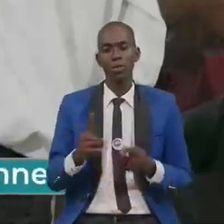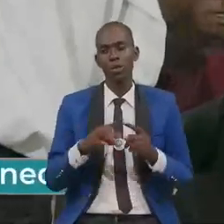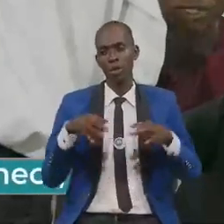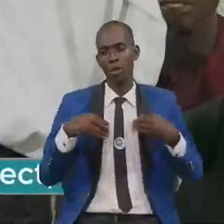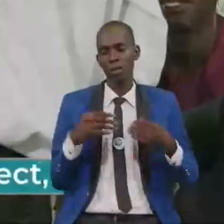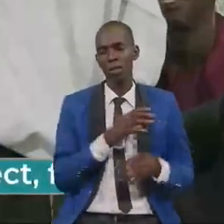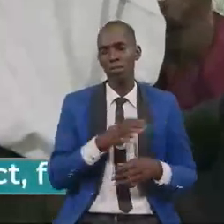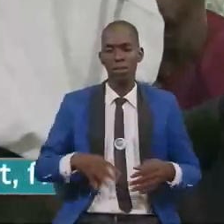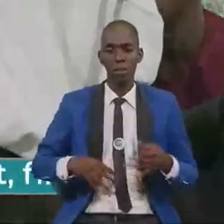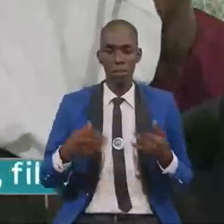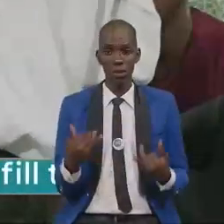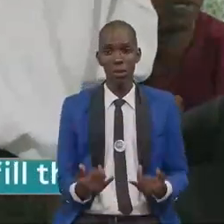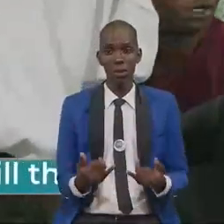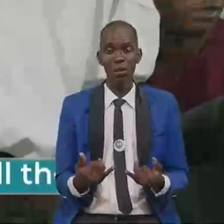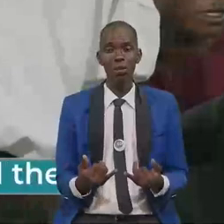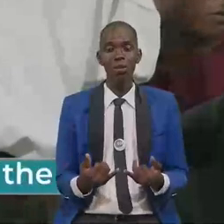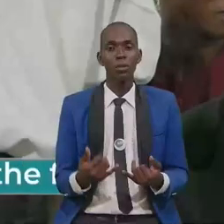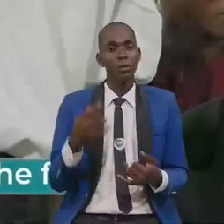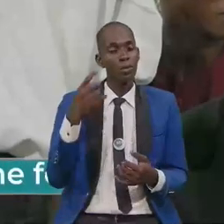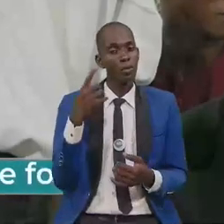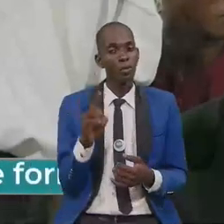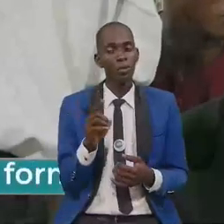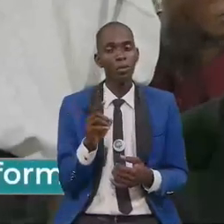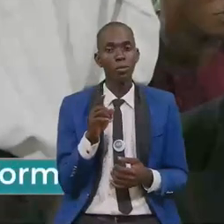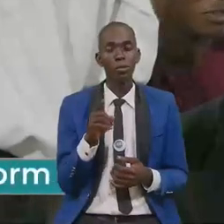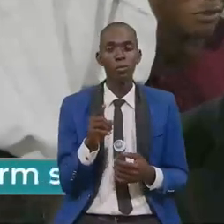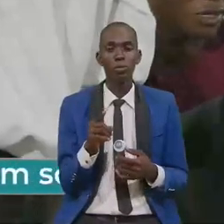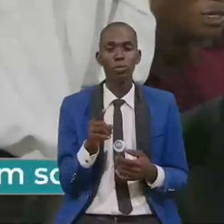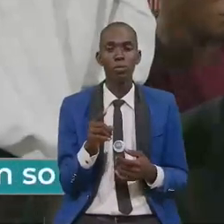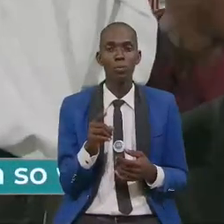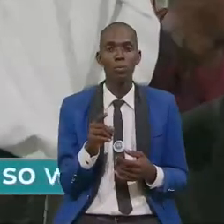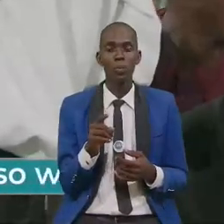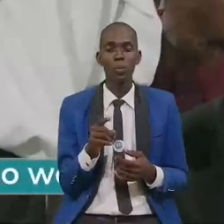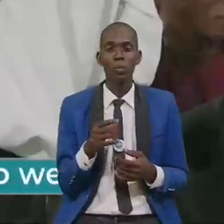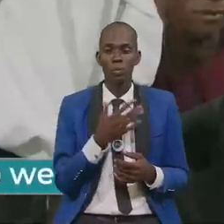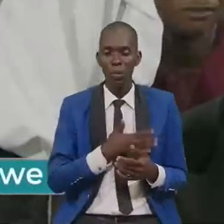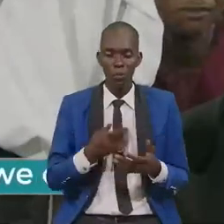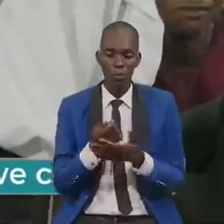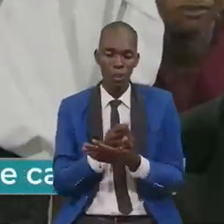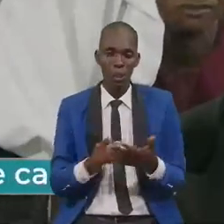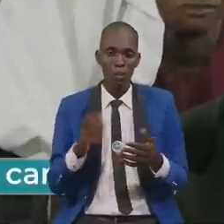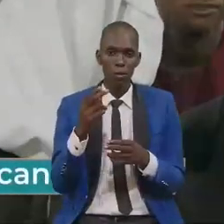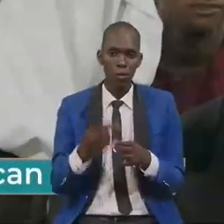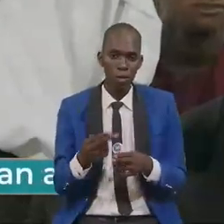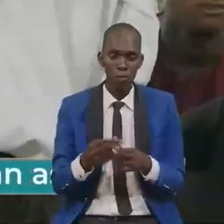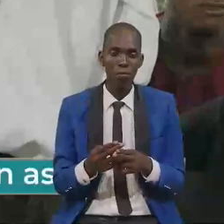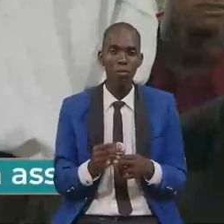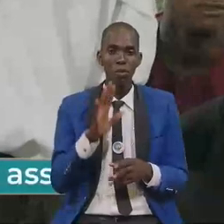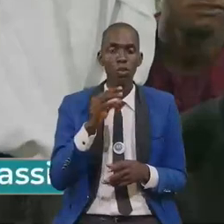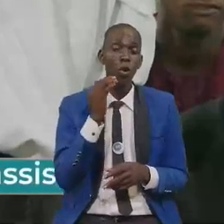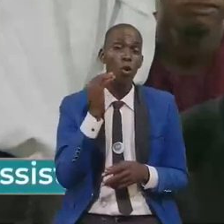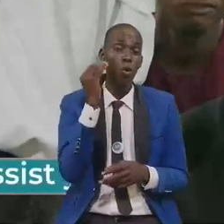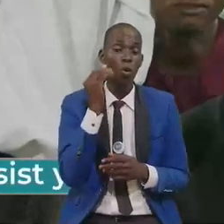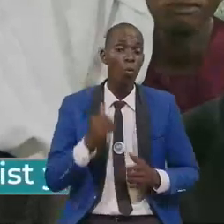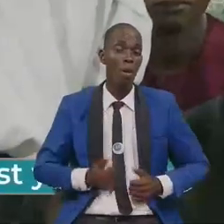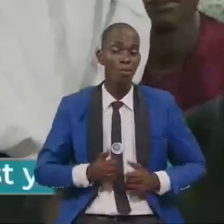conseillers qui sont à côté de vous partout où vous êtes dans vos nations dans vos régions dans vos districts sur le